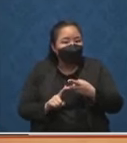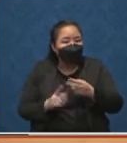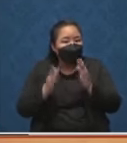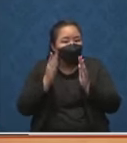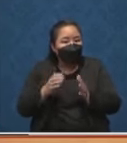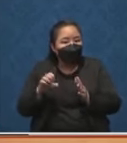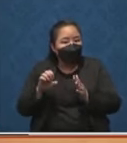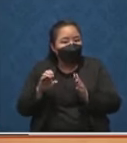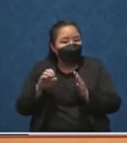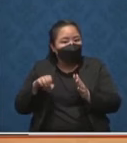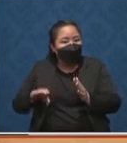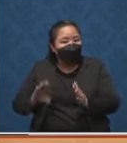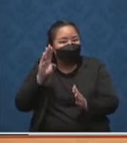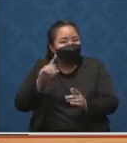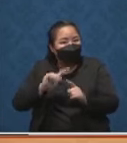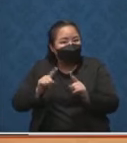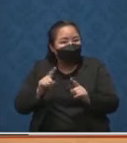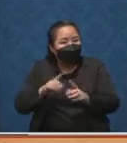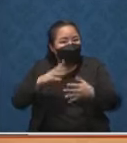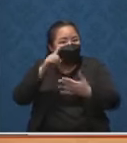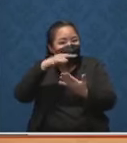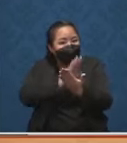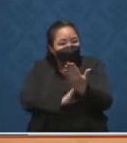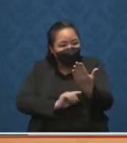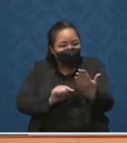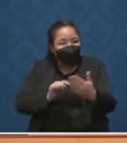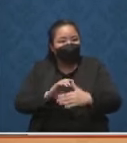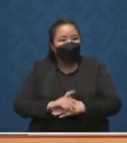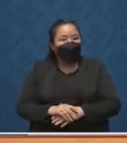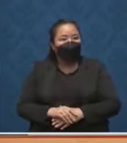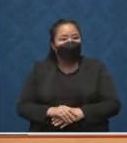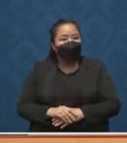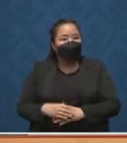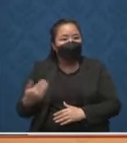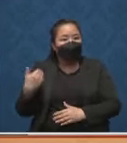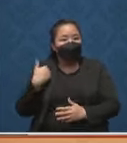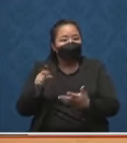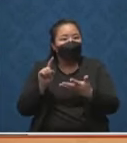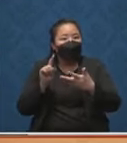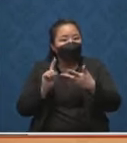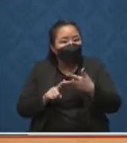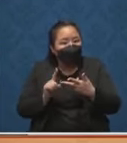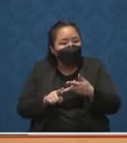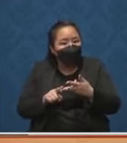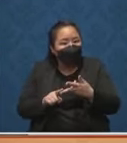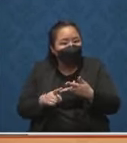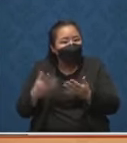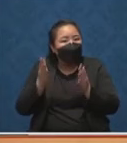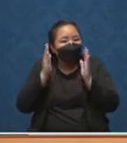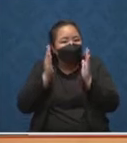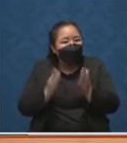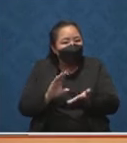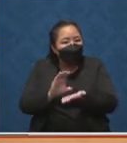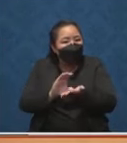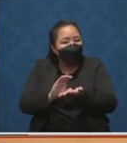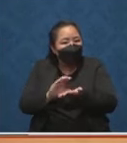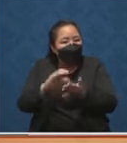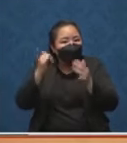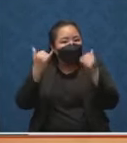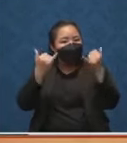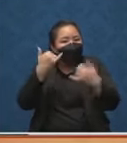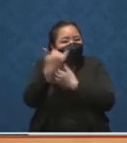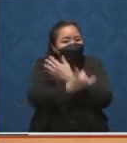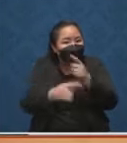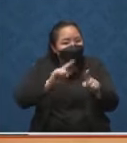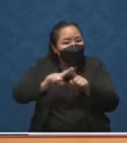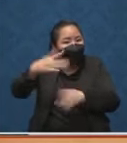รกิจภายในประเทศอีกทางเลือกหนึ่งก็คือ การดึงดูดนักลงทุนจากต่างประเทศรายใหม่เข้ามา